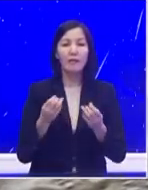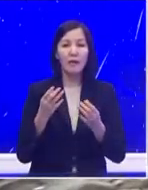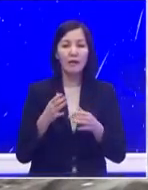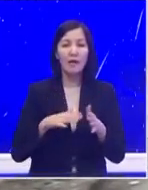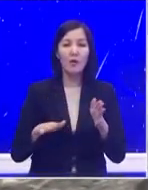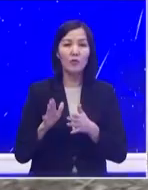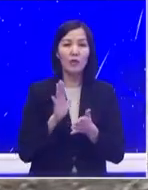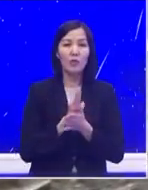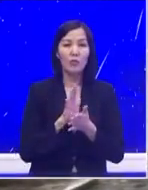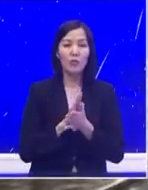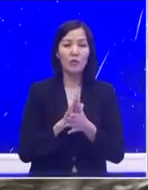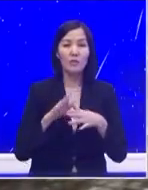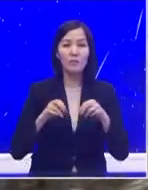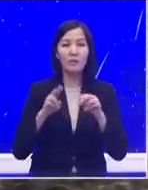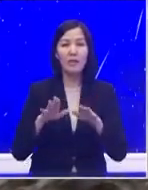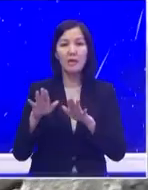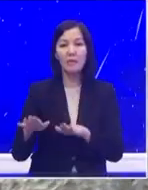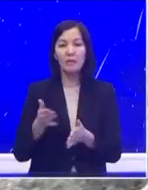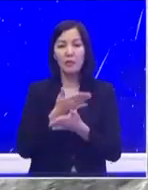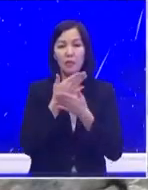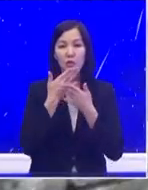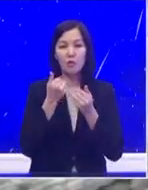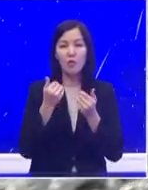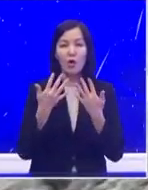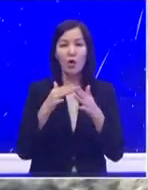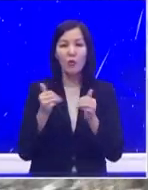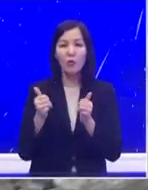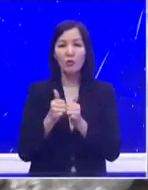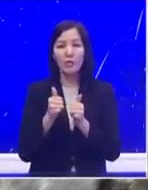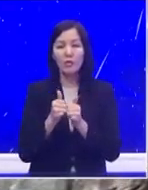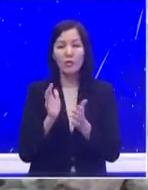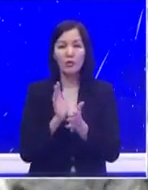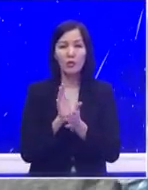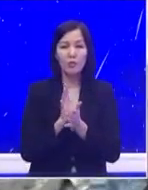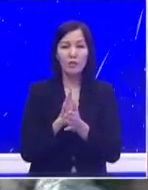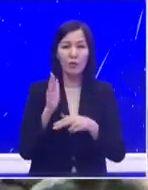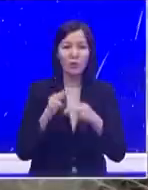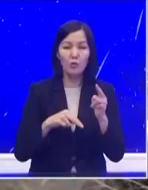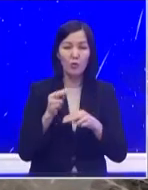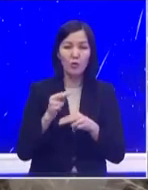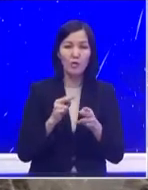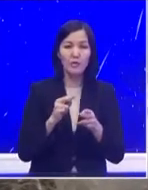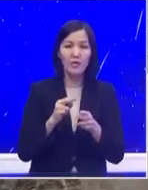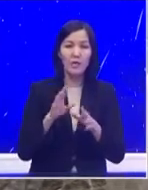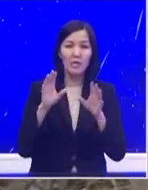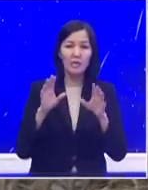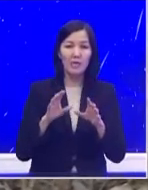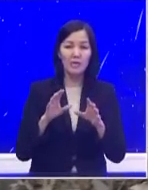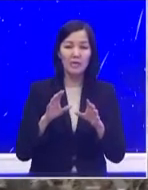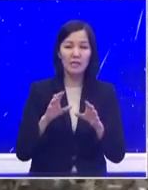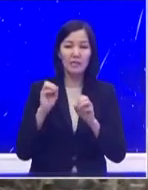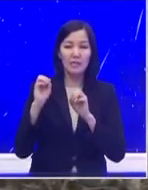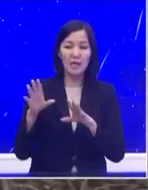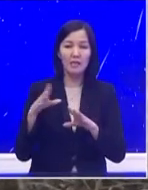ауданда қоқыс полигоны өзекті мәселе болып тұр. Ауыл маңына тұрғындар тұрмыстық және құрылыс қалдықтарын заңсыз төгіп кете